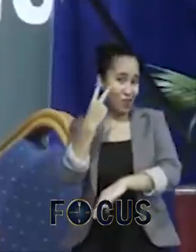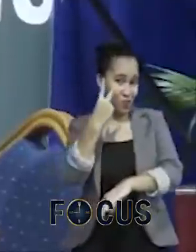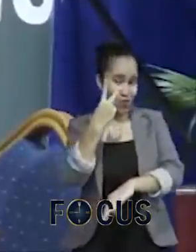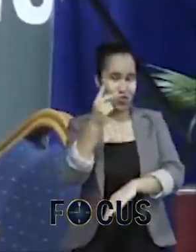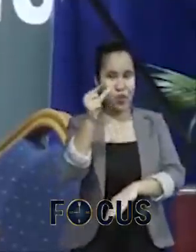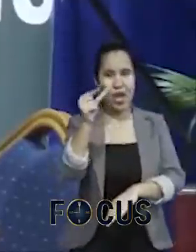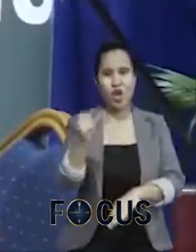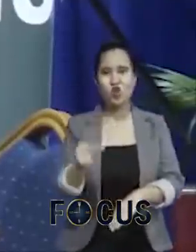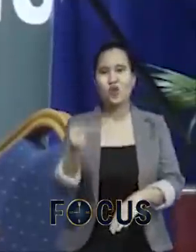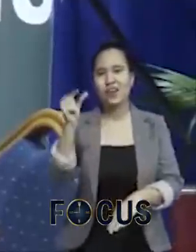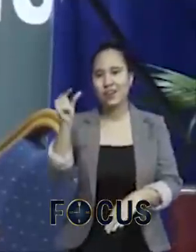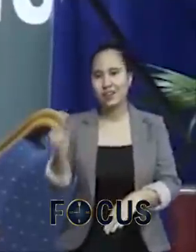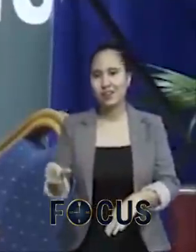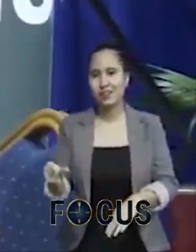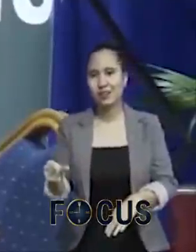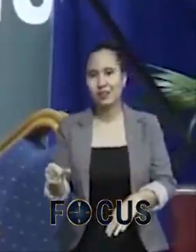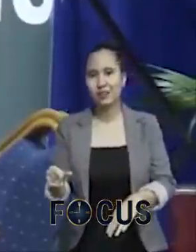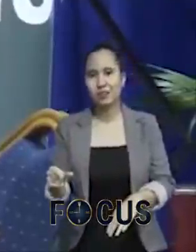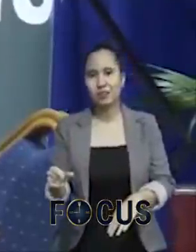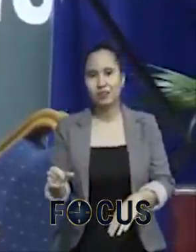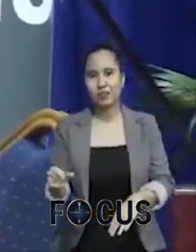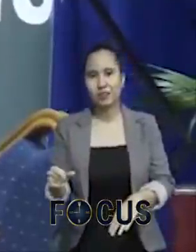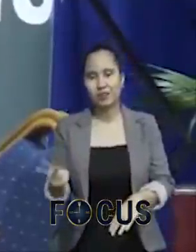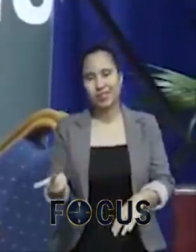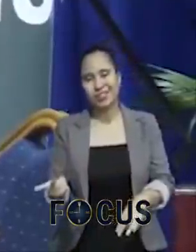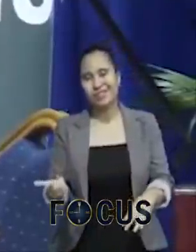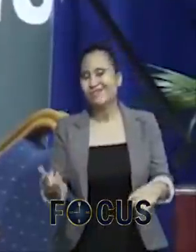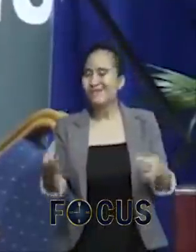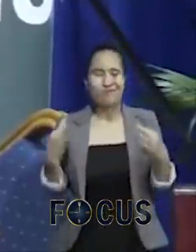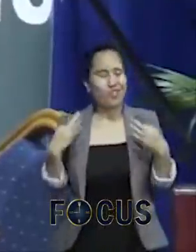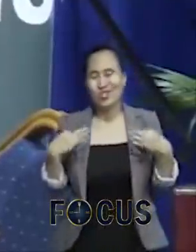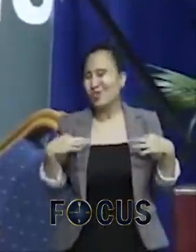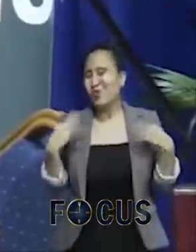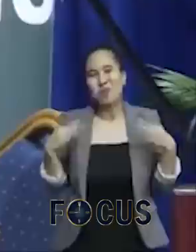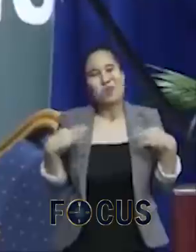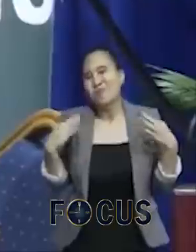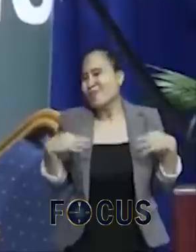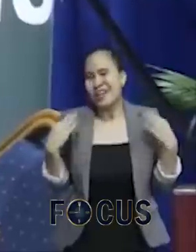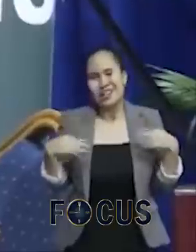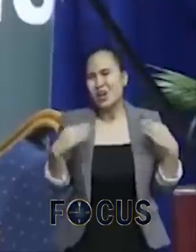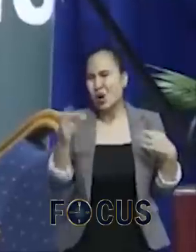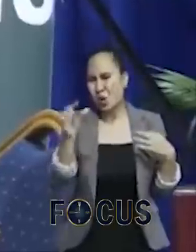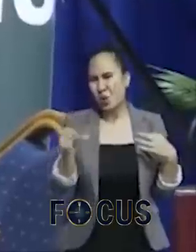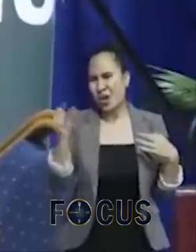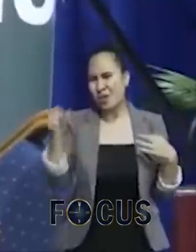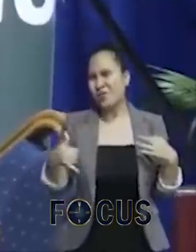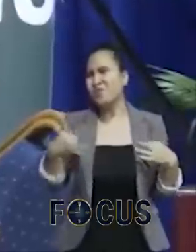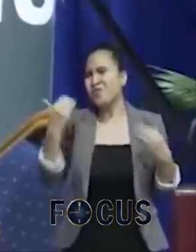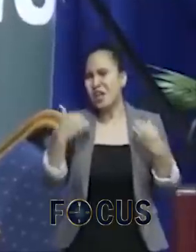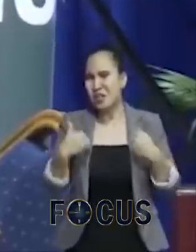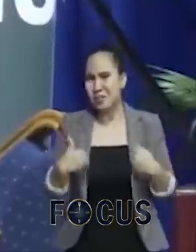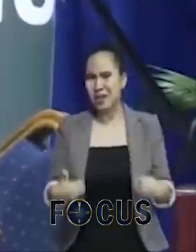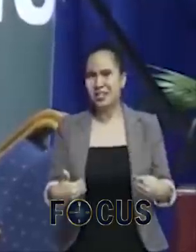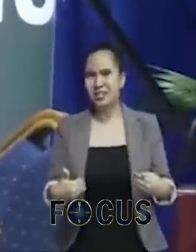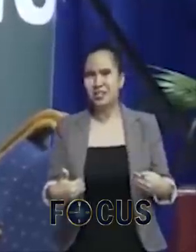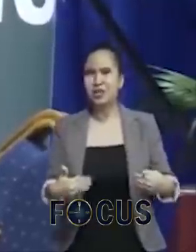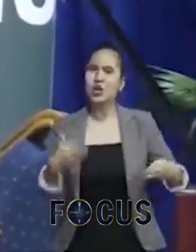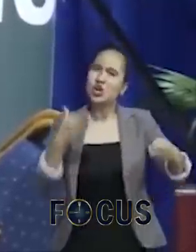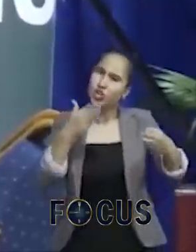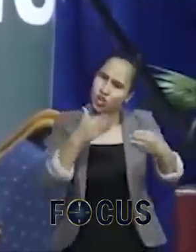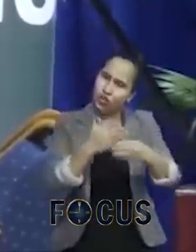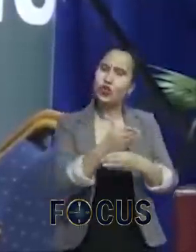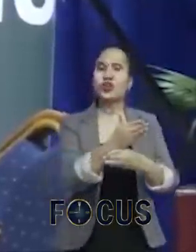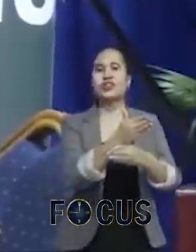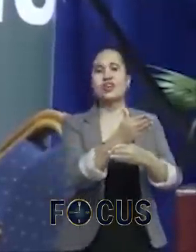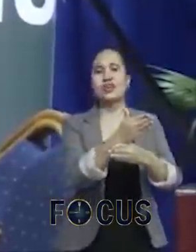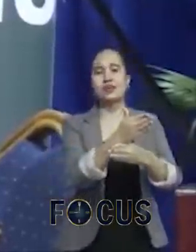2 weken, zeer onaangename weken voor velen, hebben kunnen doorstaan.